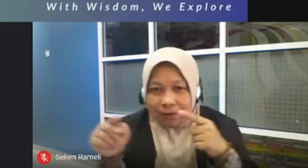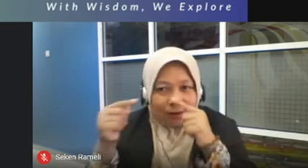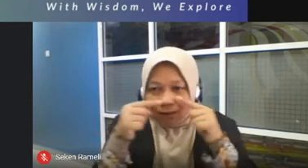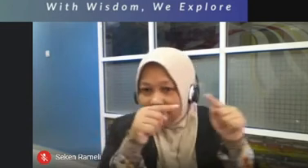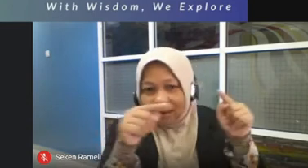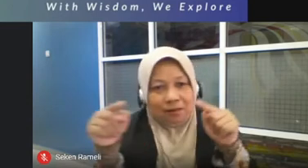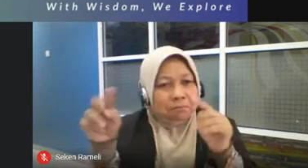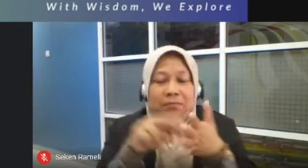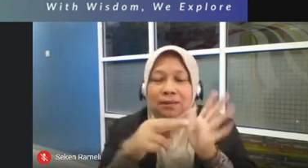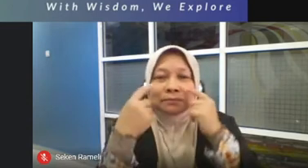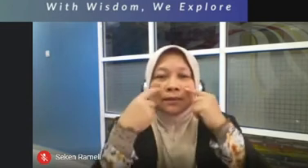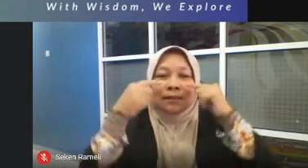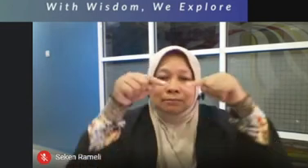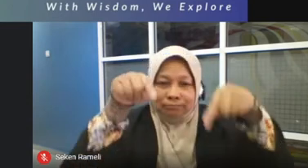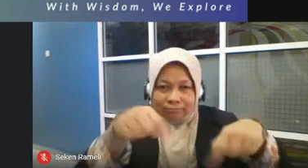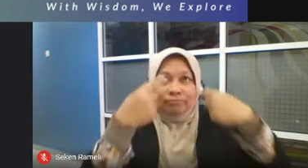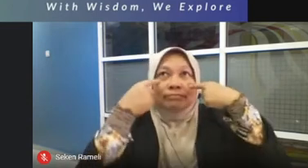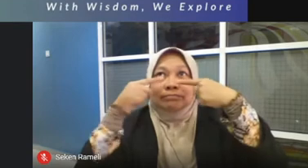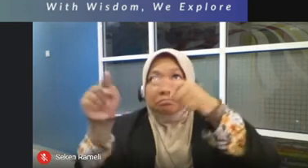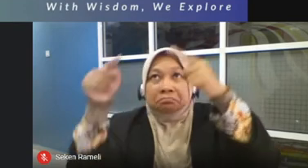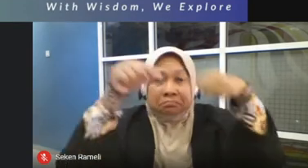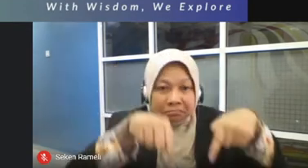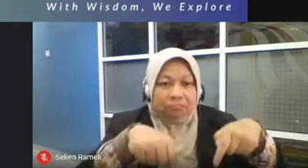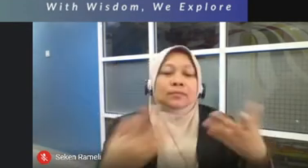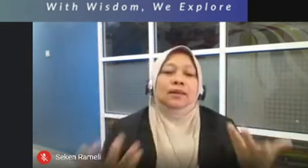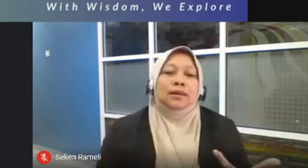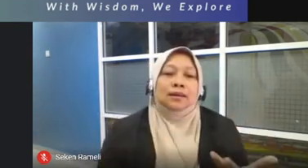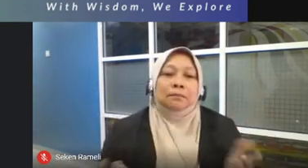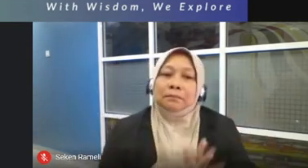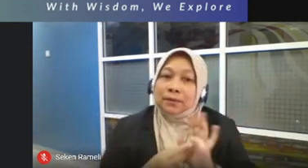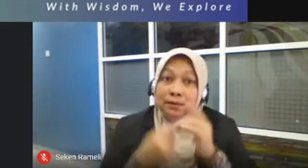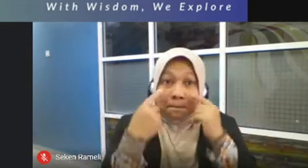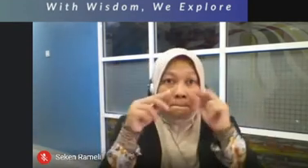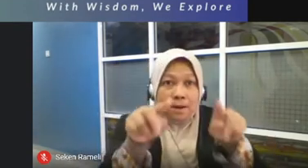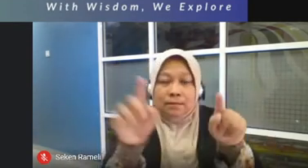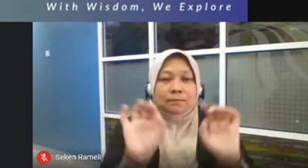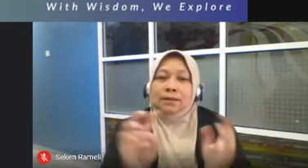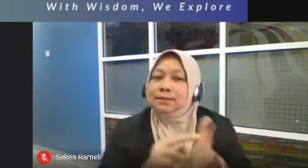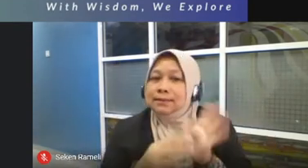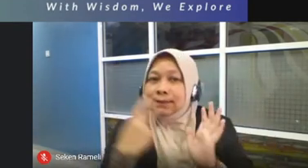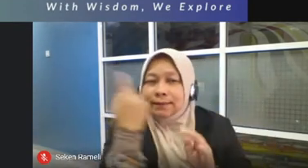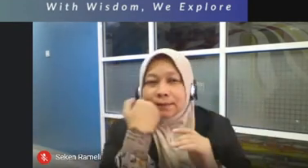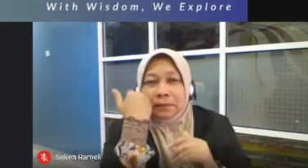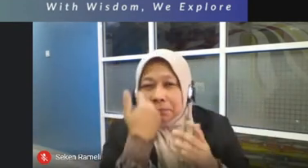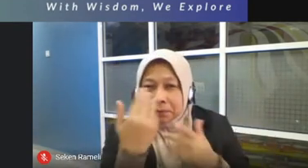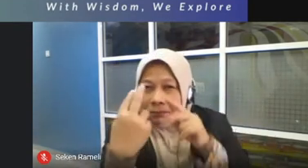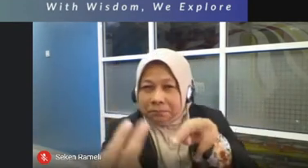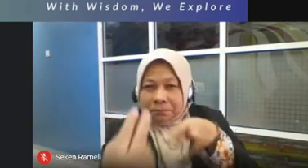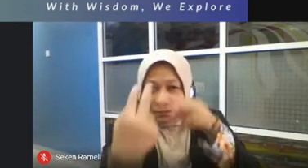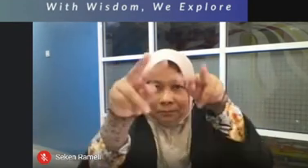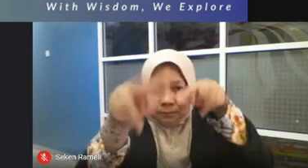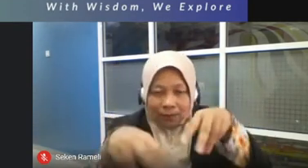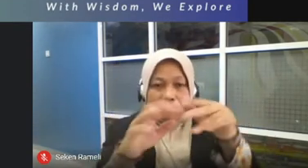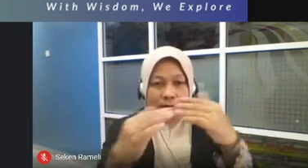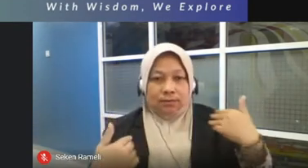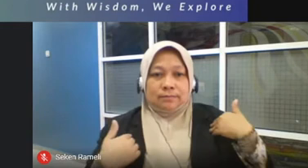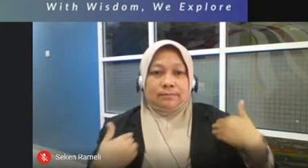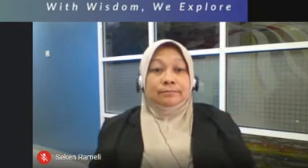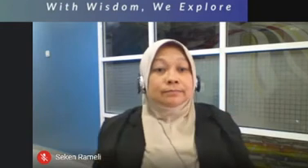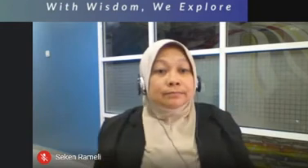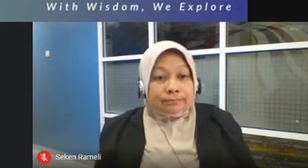untuk menunduk, tengok ke bawah berbanding dengan di depan straight, eh. Jadi badan yang lurus, the posture